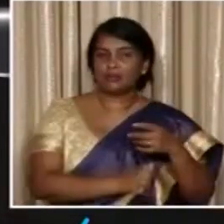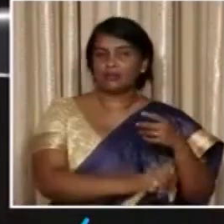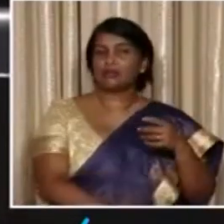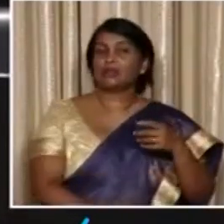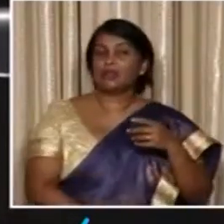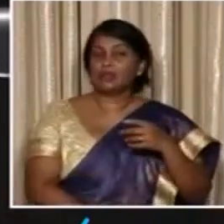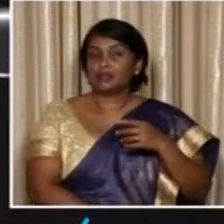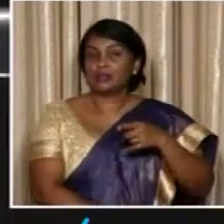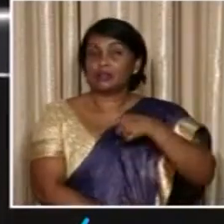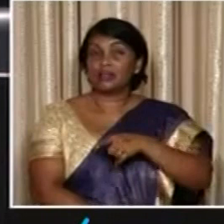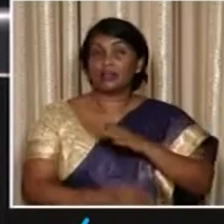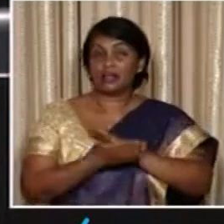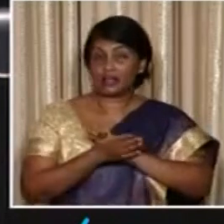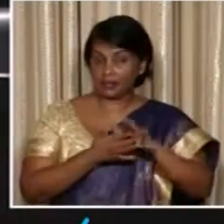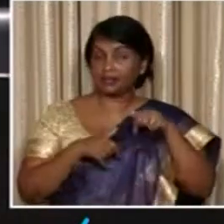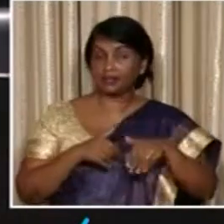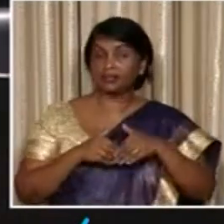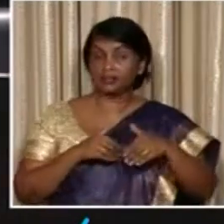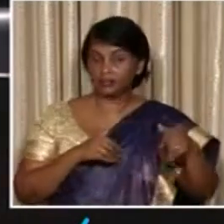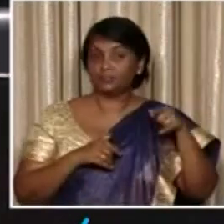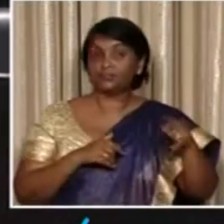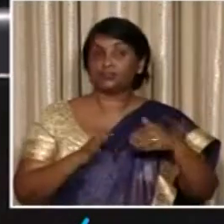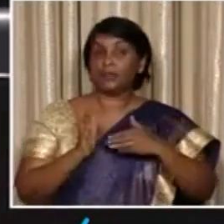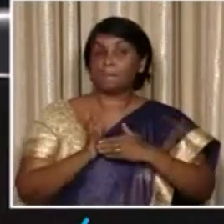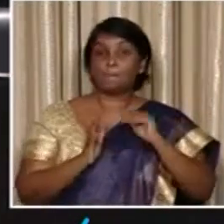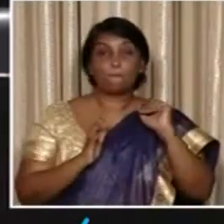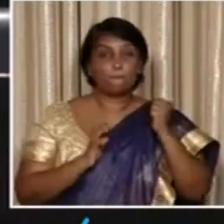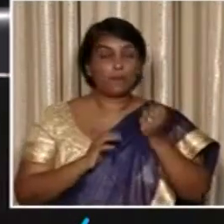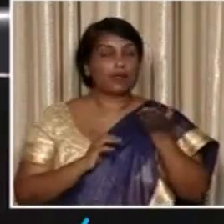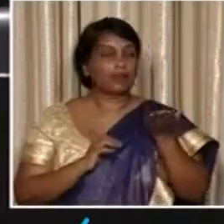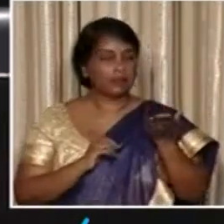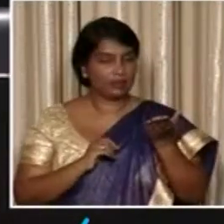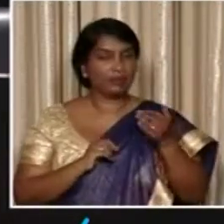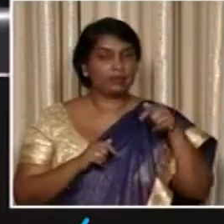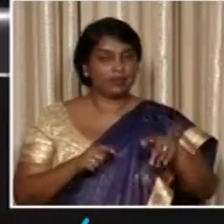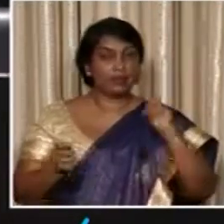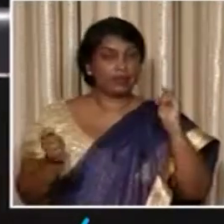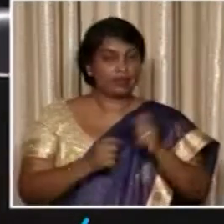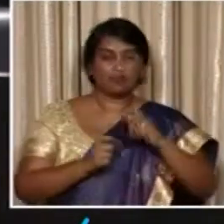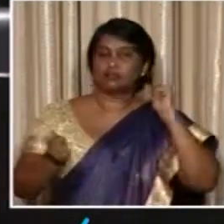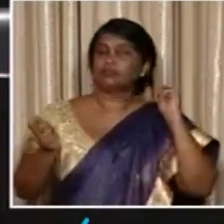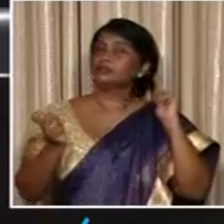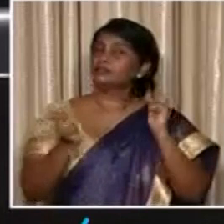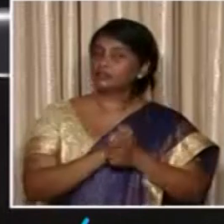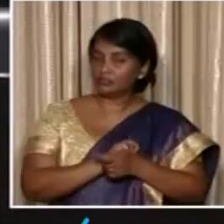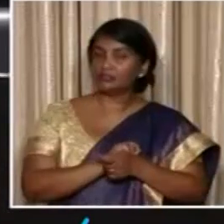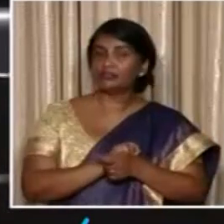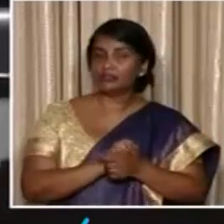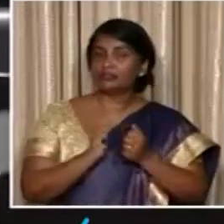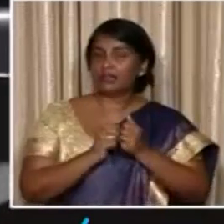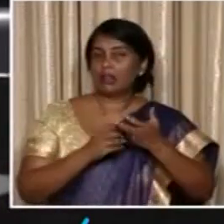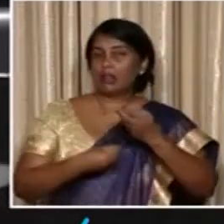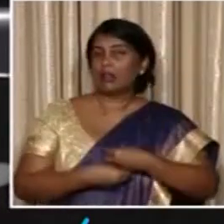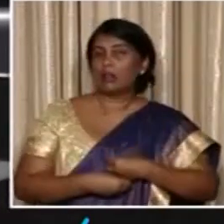මොකද හේසා විතරලා මේ වෙනකොට ඔය මිලියන 50ක් ඉල්ලලා මේ මැච් එක අනිත් පැත්තට යොමු කරගන්න ගියක්